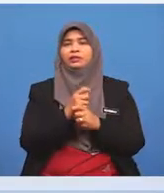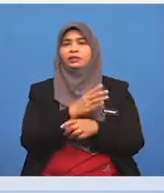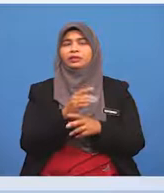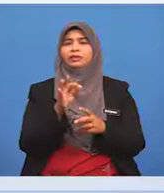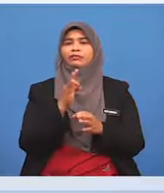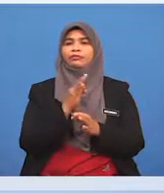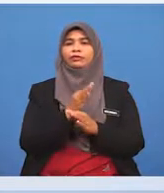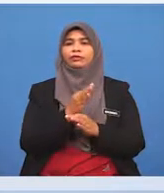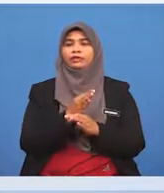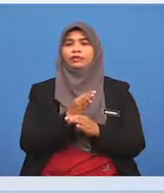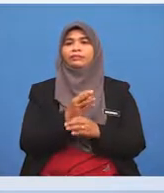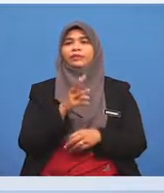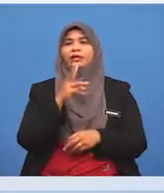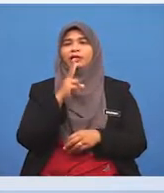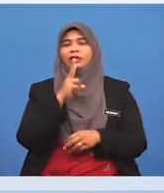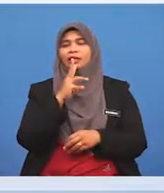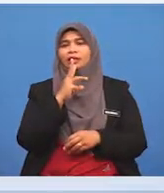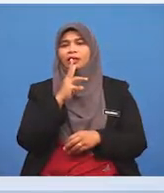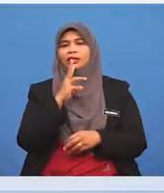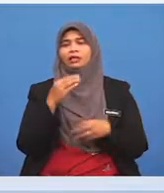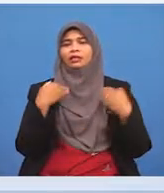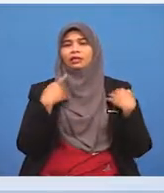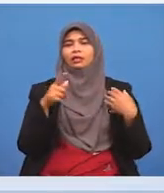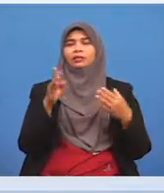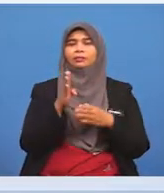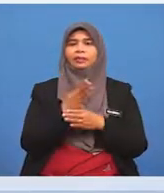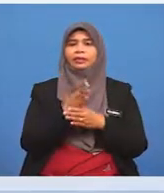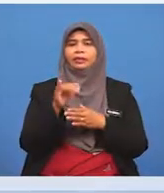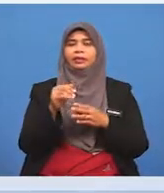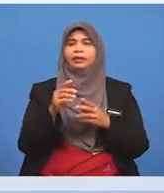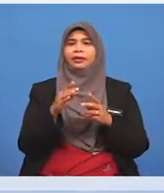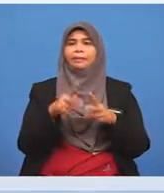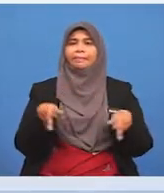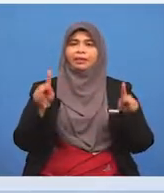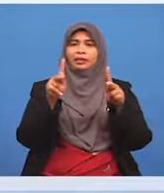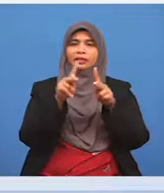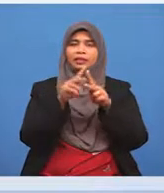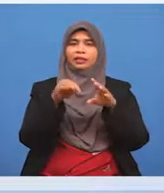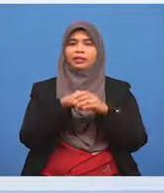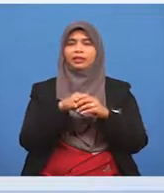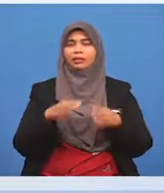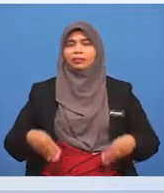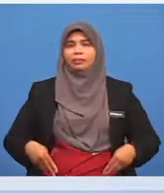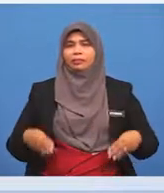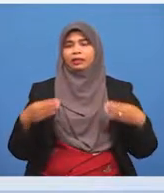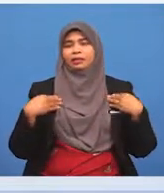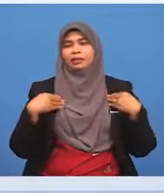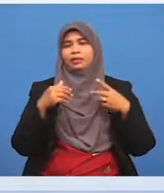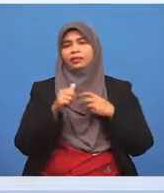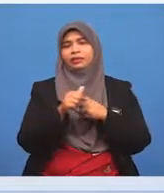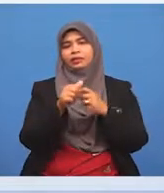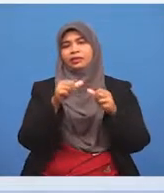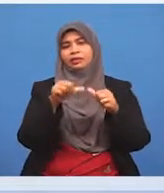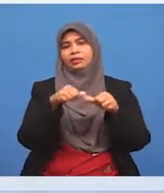kita. Mengikut kajian sains, penurunan tahap peratusan air dalam tubuh